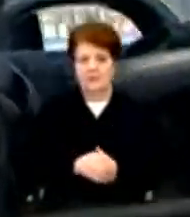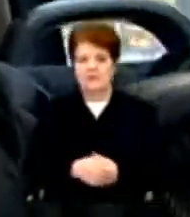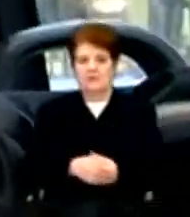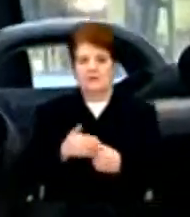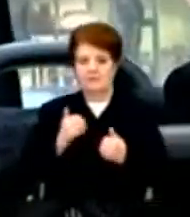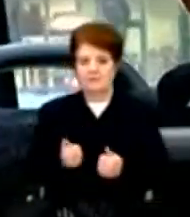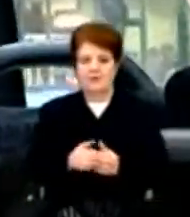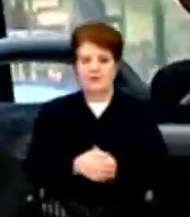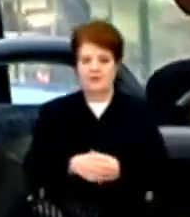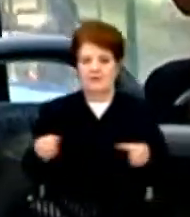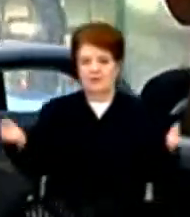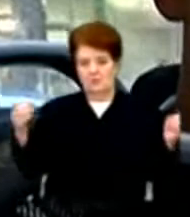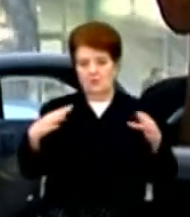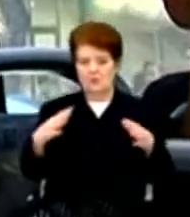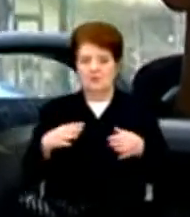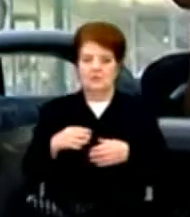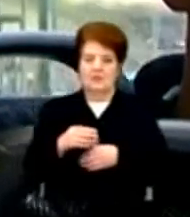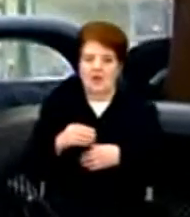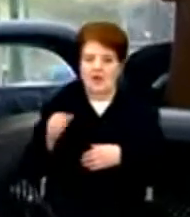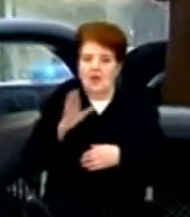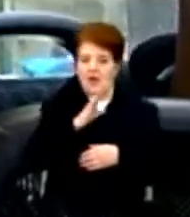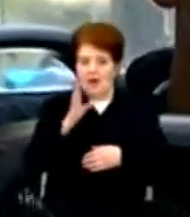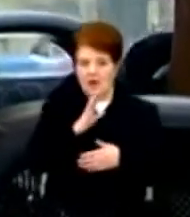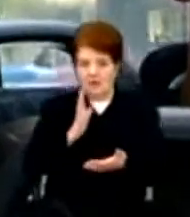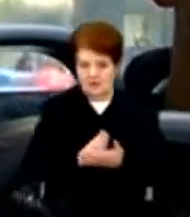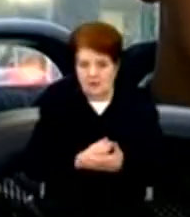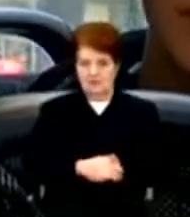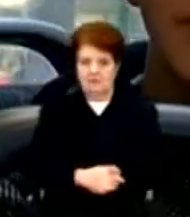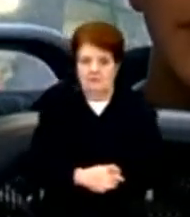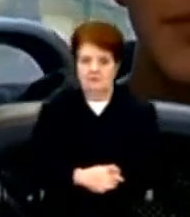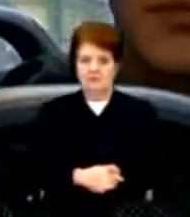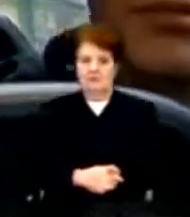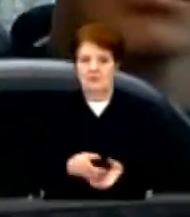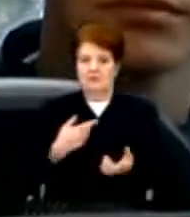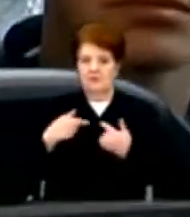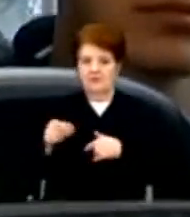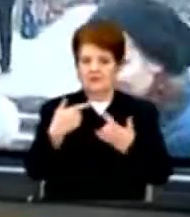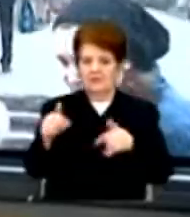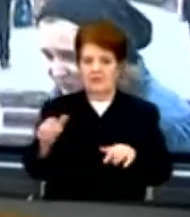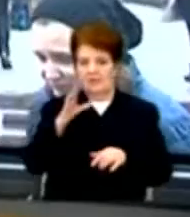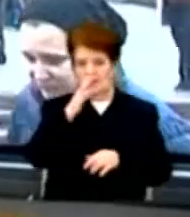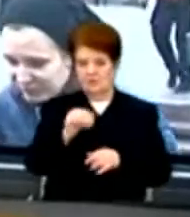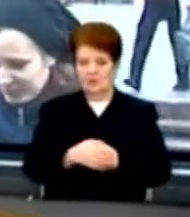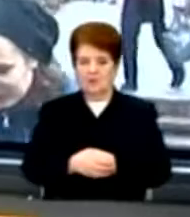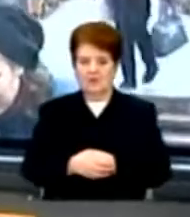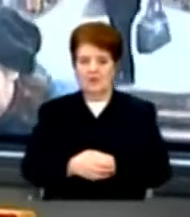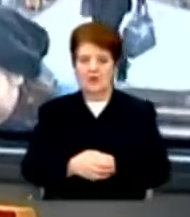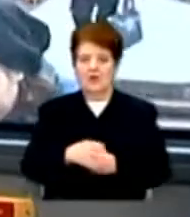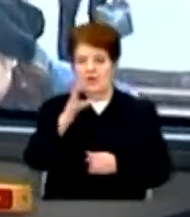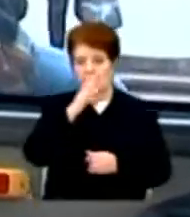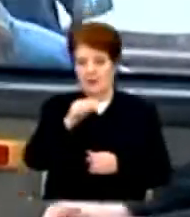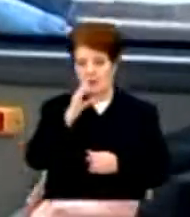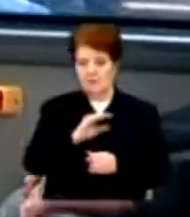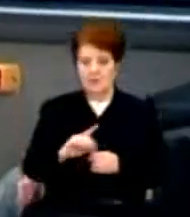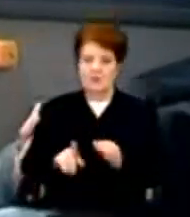bine. Spațios, luminos, aerul e, într-adevăr, e diferit de alte rutiere. Două astfel de microbuze au